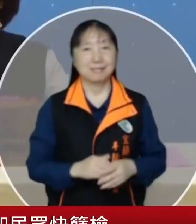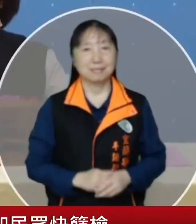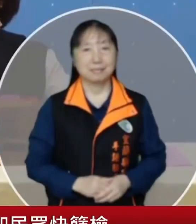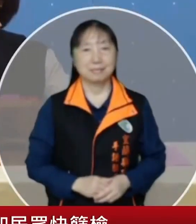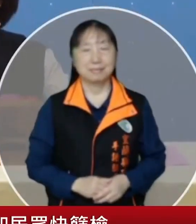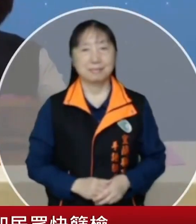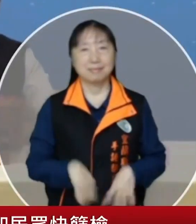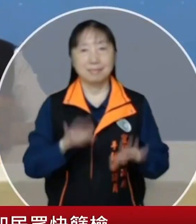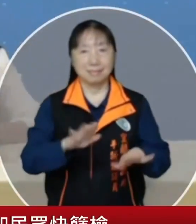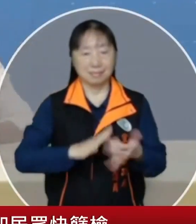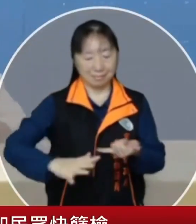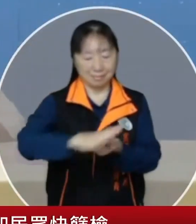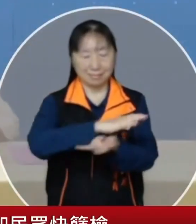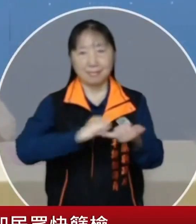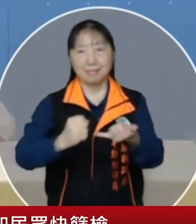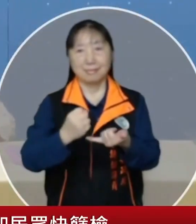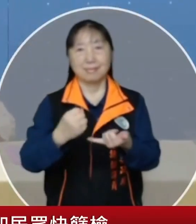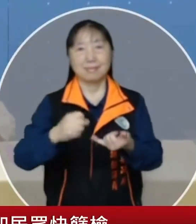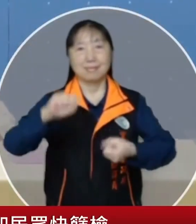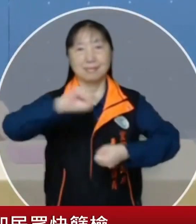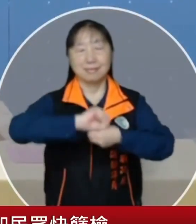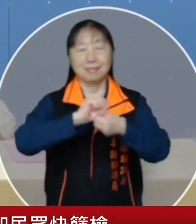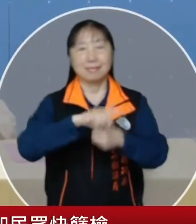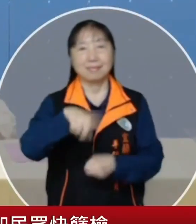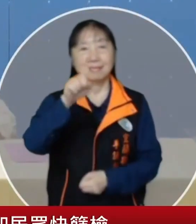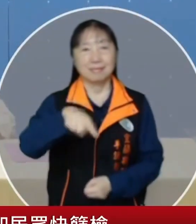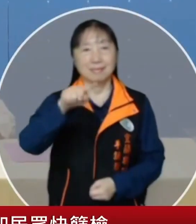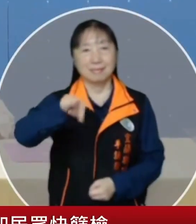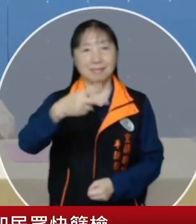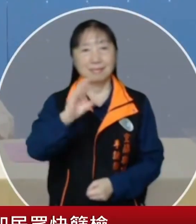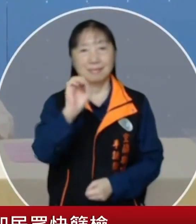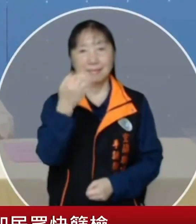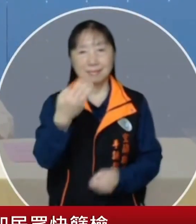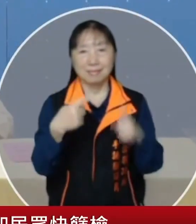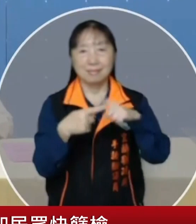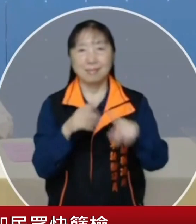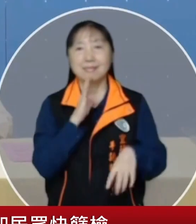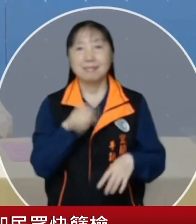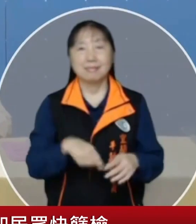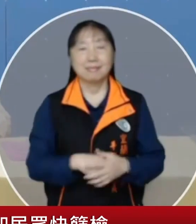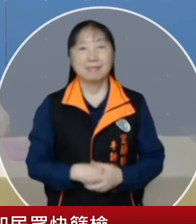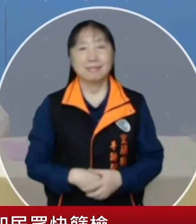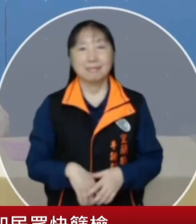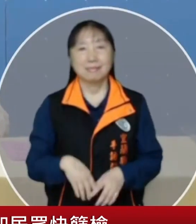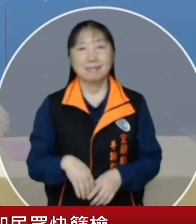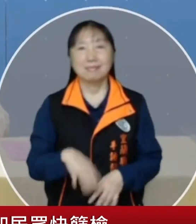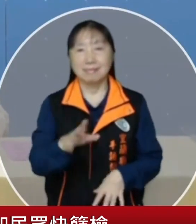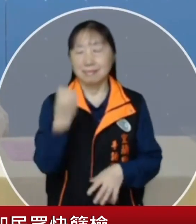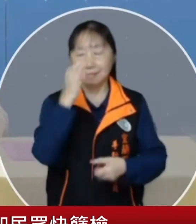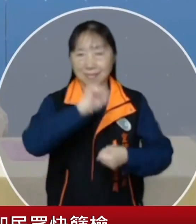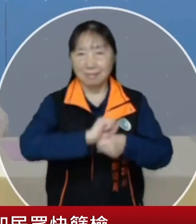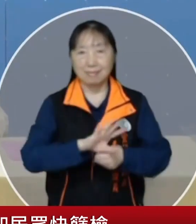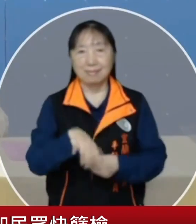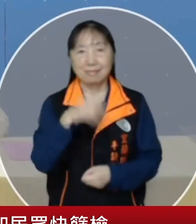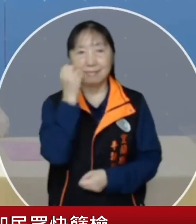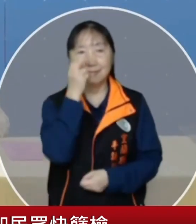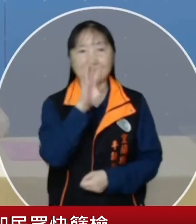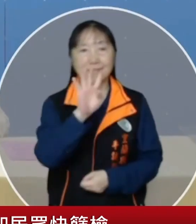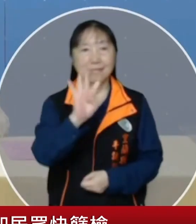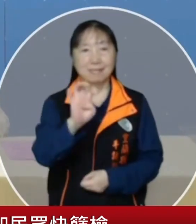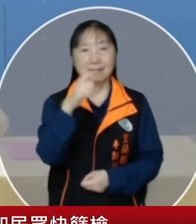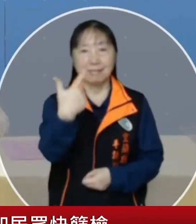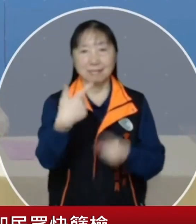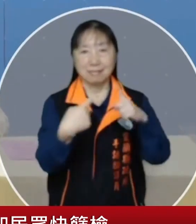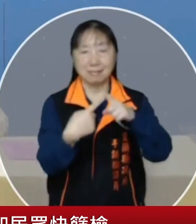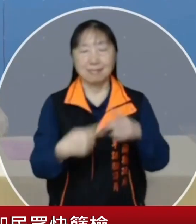今天呢，全台湾新增了1209例确诊的个案，依然呢新增46位确诊者，其